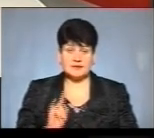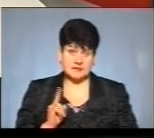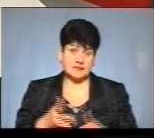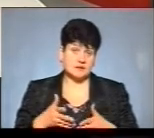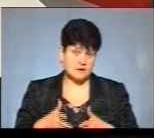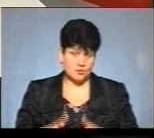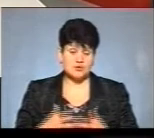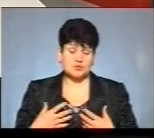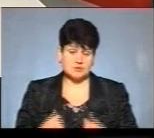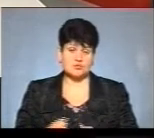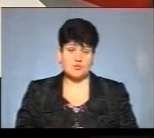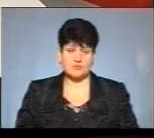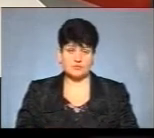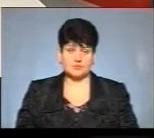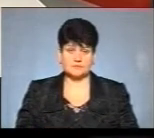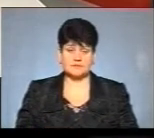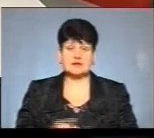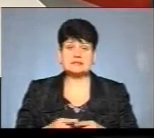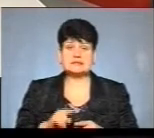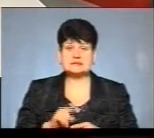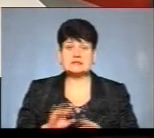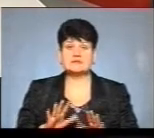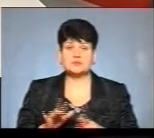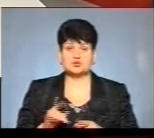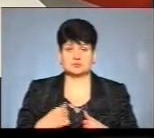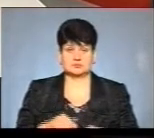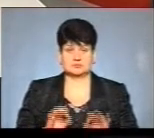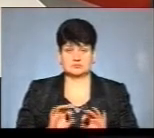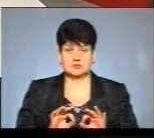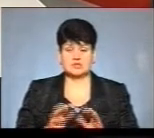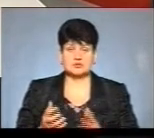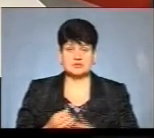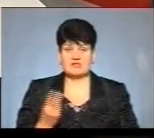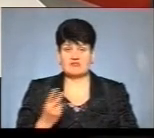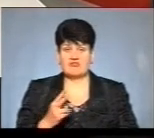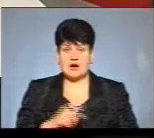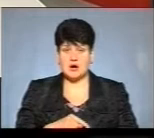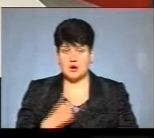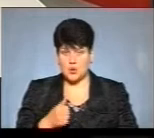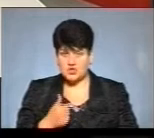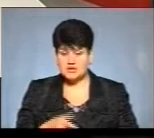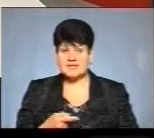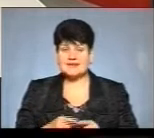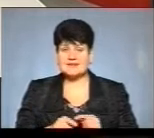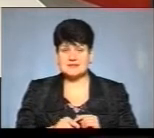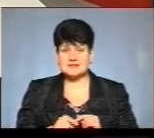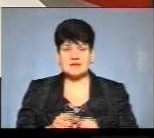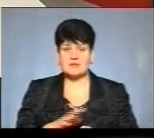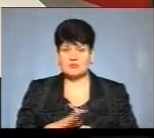народжує здоровою. Цей випадок, що я розповідала, що виявили в 2 роки, це якраз